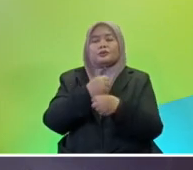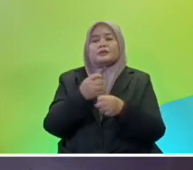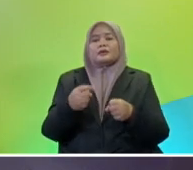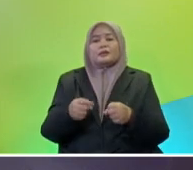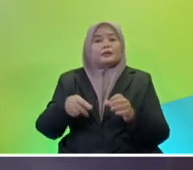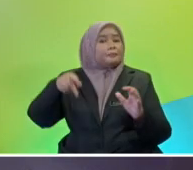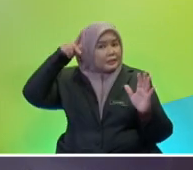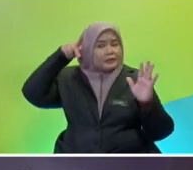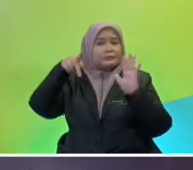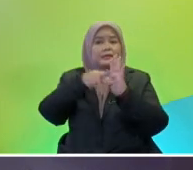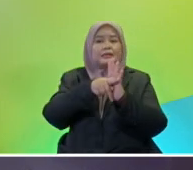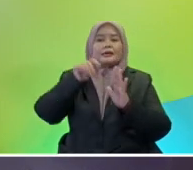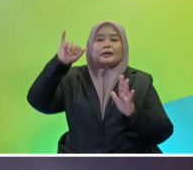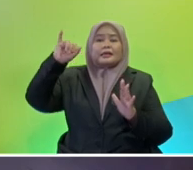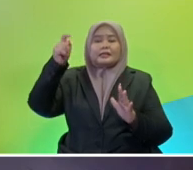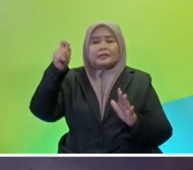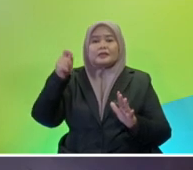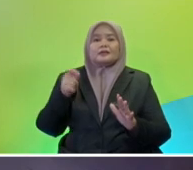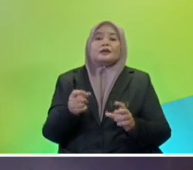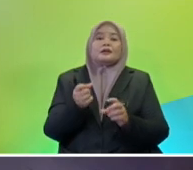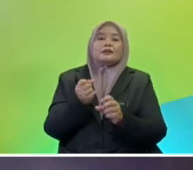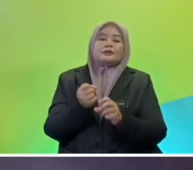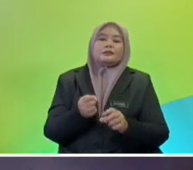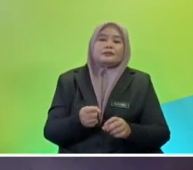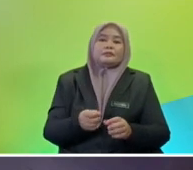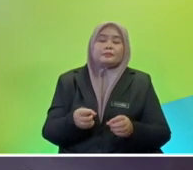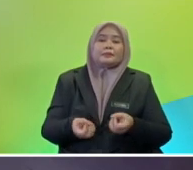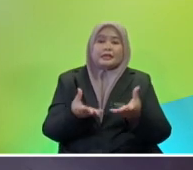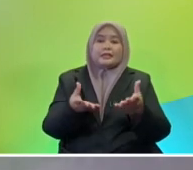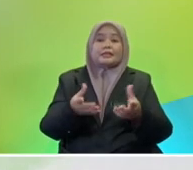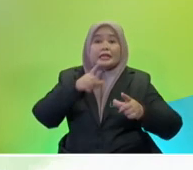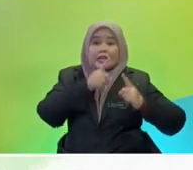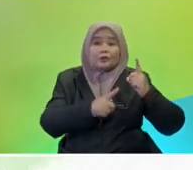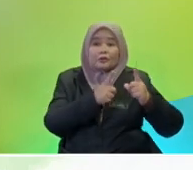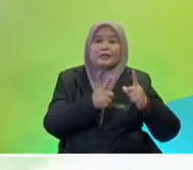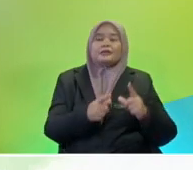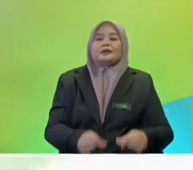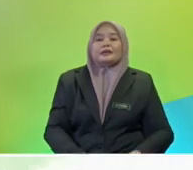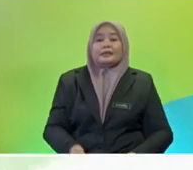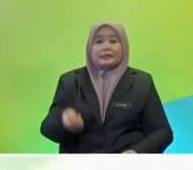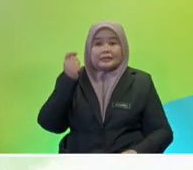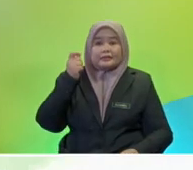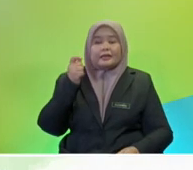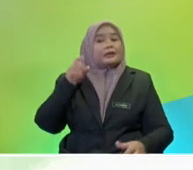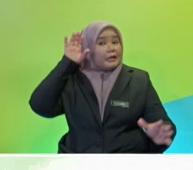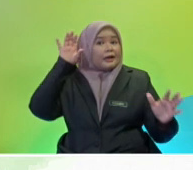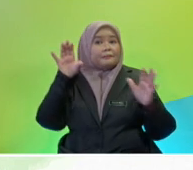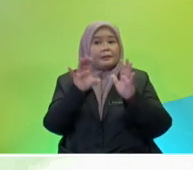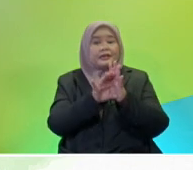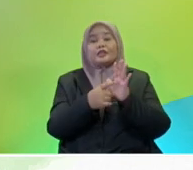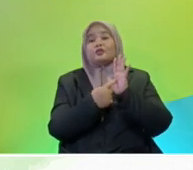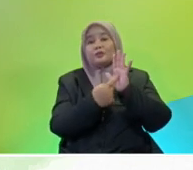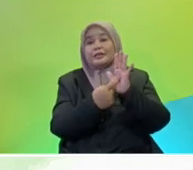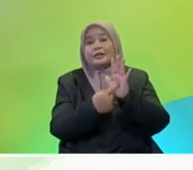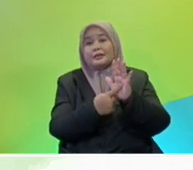peta Minda peta akting boleh jadi bentuk pemerintahan tadi adalah lakunan seperti mana yang ada dalam gambar paparan ini